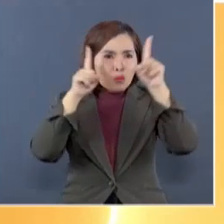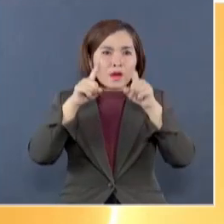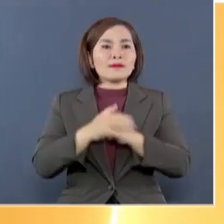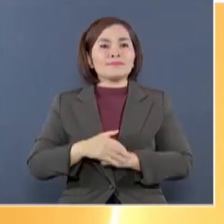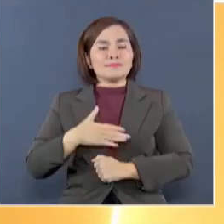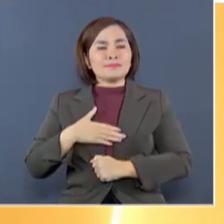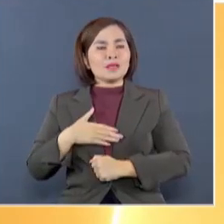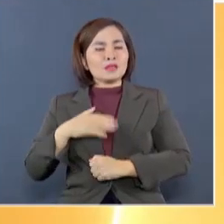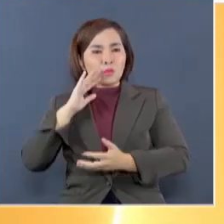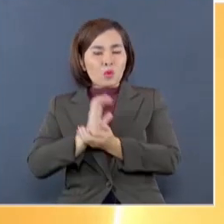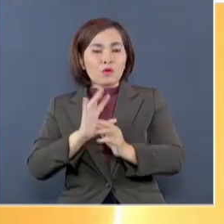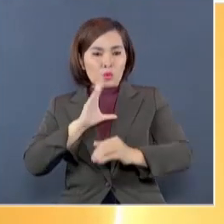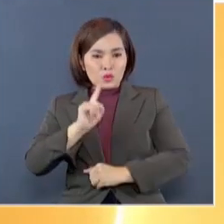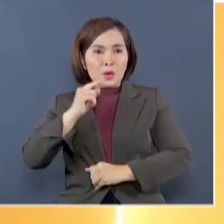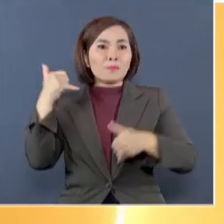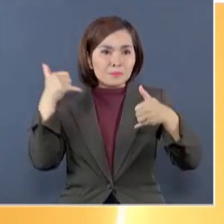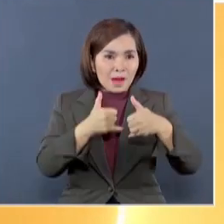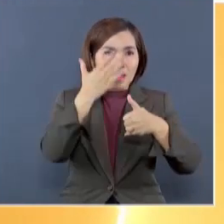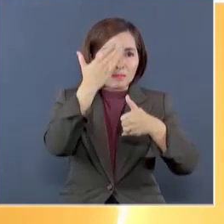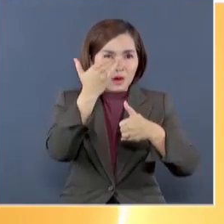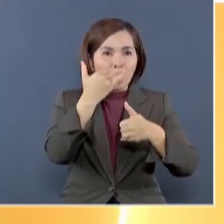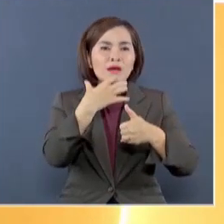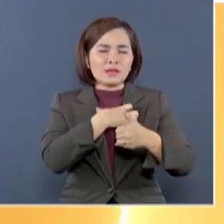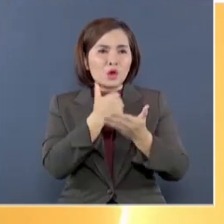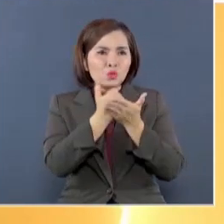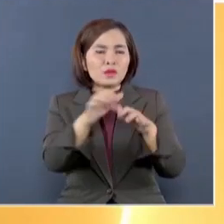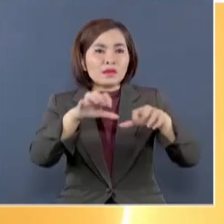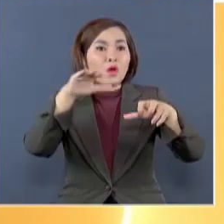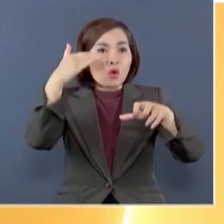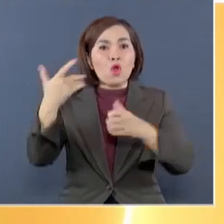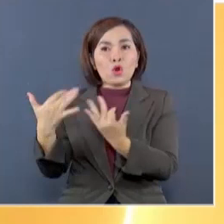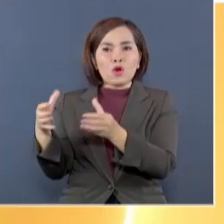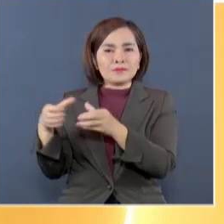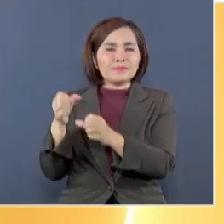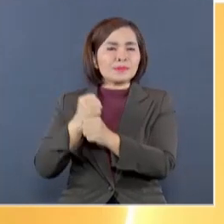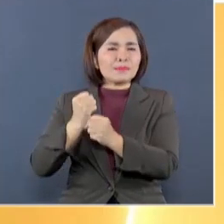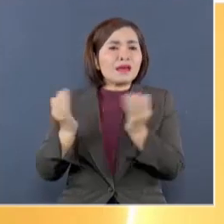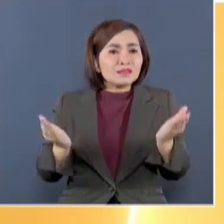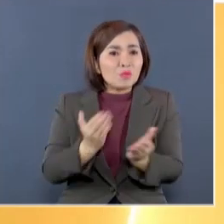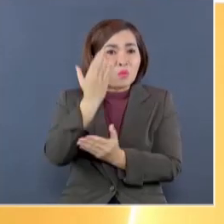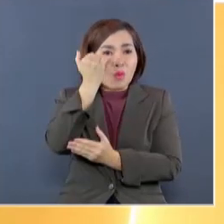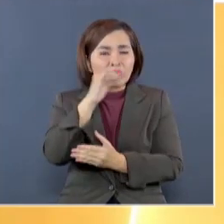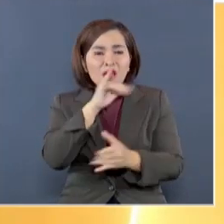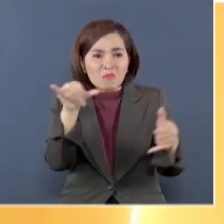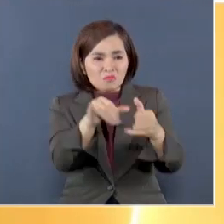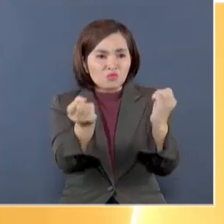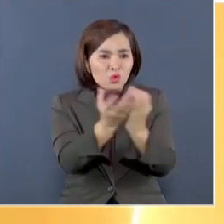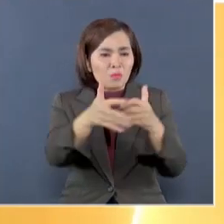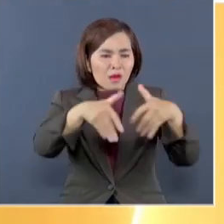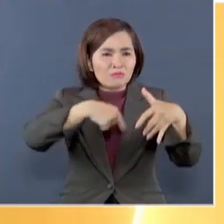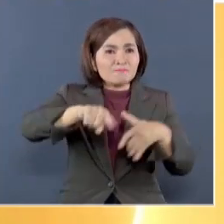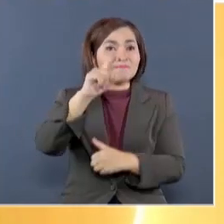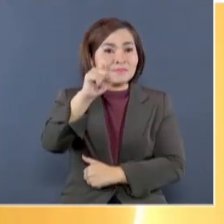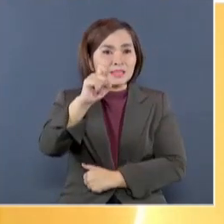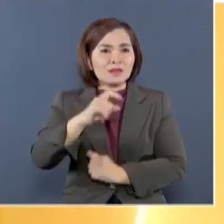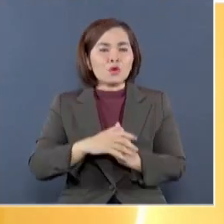ลยรีบเข้ามาระงับเหตุเพียงลำพังครับซึ่งระหว่างรอกำลังเสริมเพราะว่าหมวดอีทเนี่ยกลัวว่านายเดชจะไปทำร้ายชาวบ้านแต่จังหวะที่ไม่ทัน